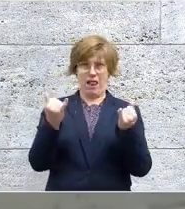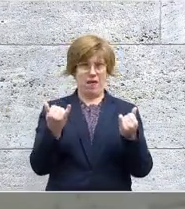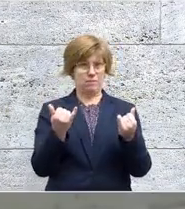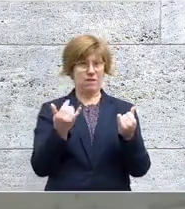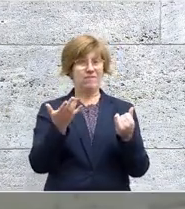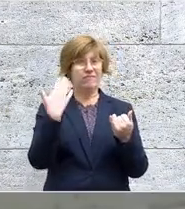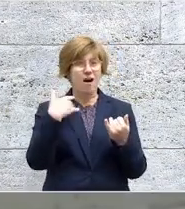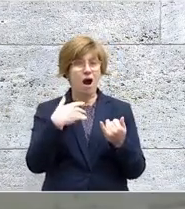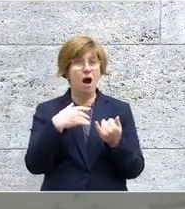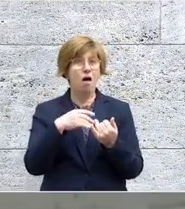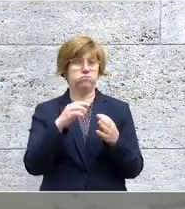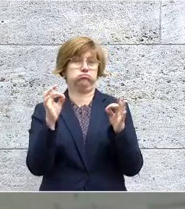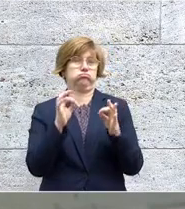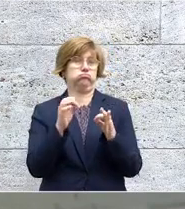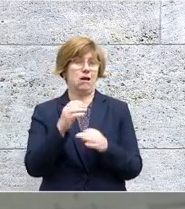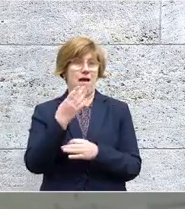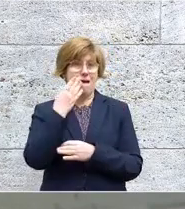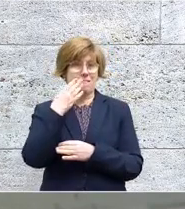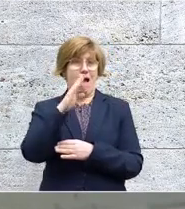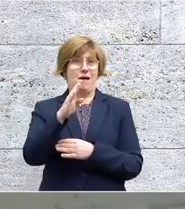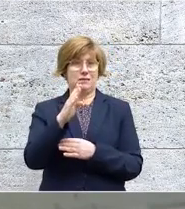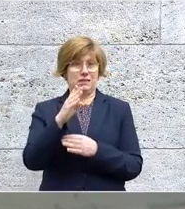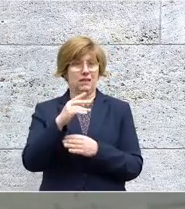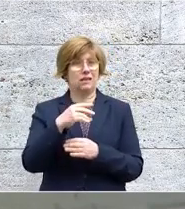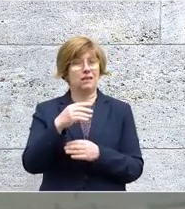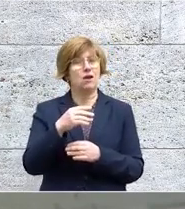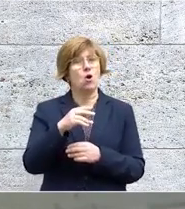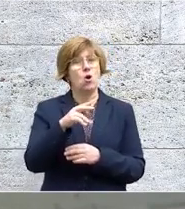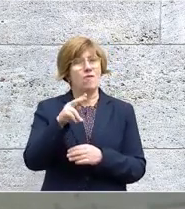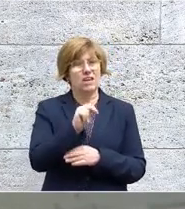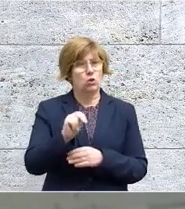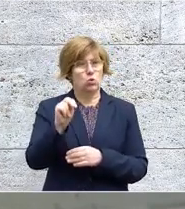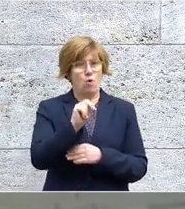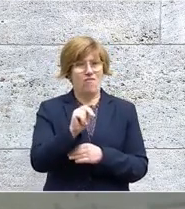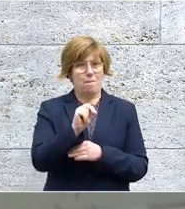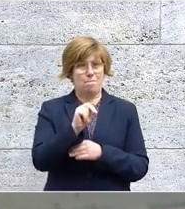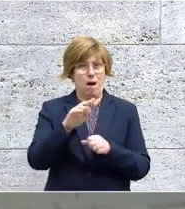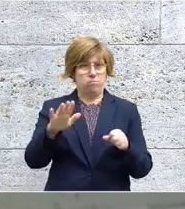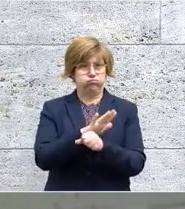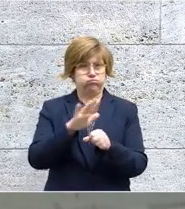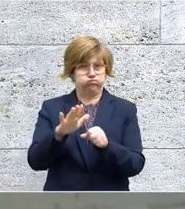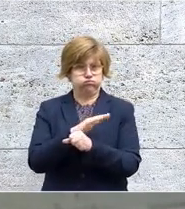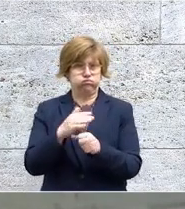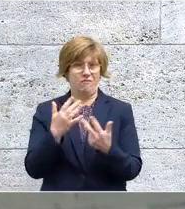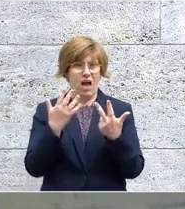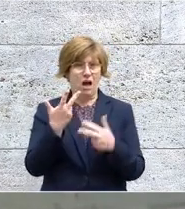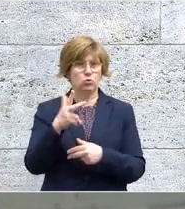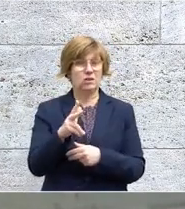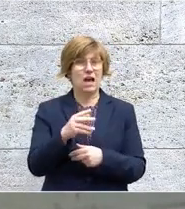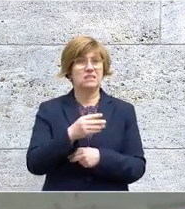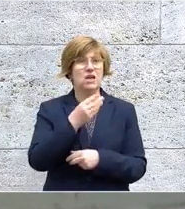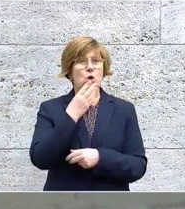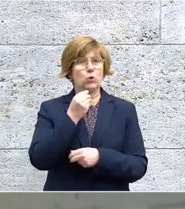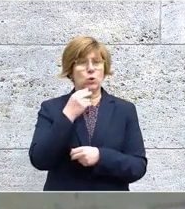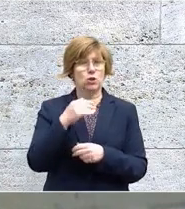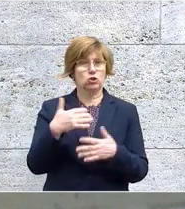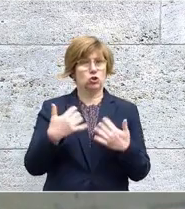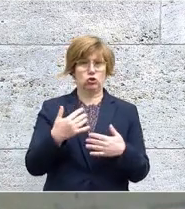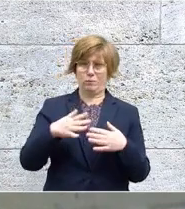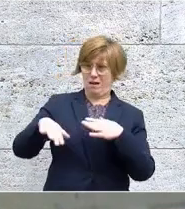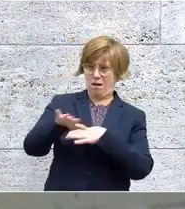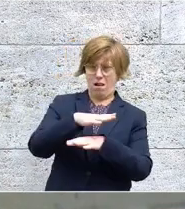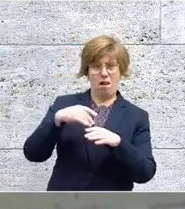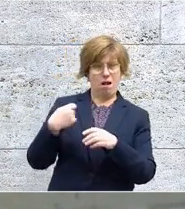der brutale Naziterror im Rahmen der Novemberpogrome 1938 seine jüdische Spielkameradin